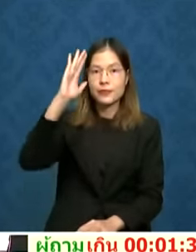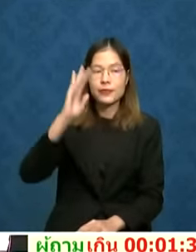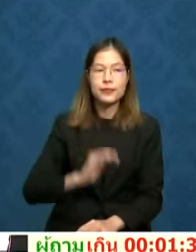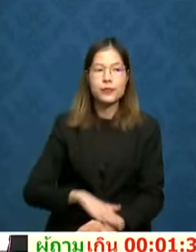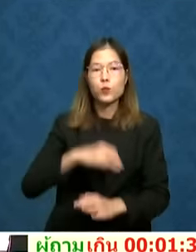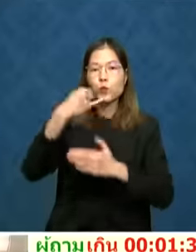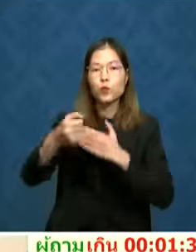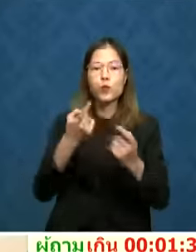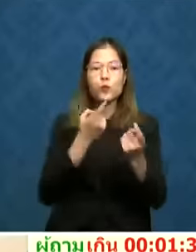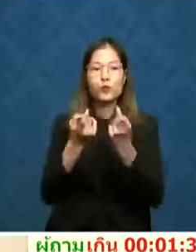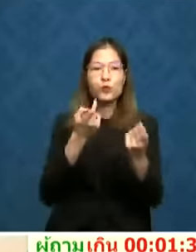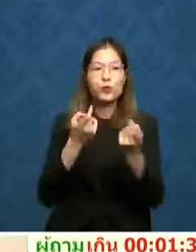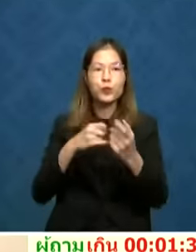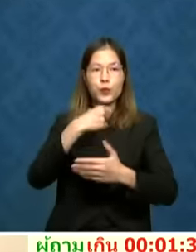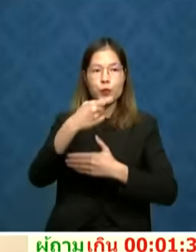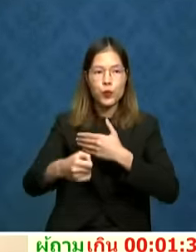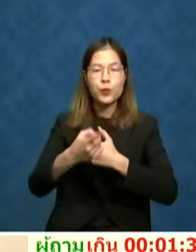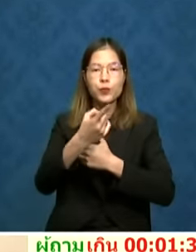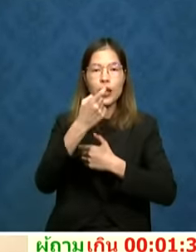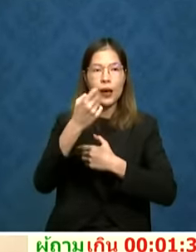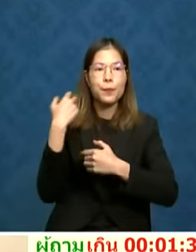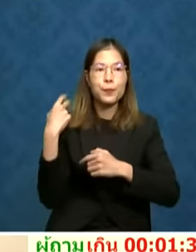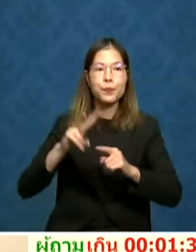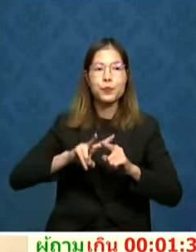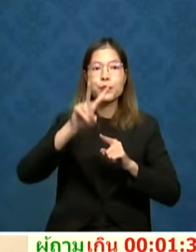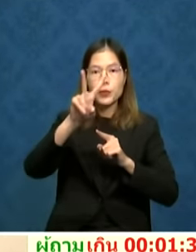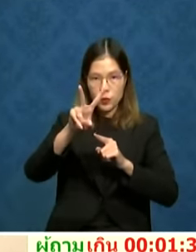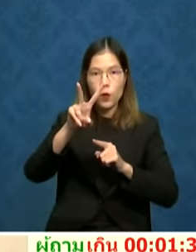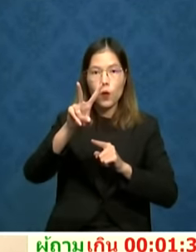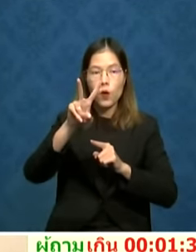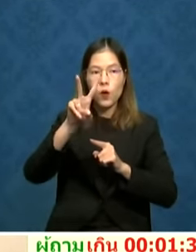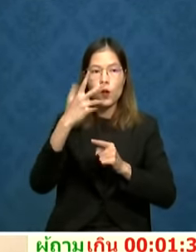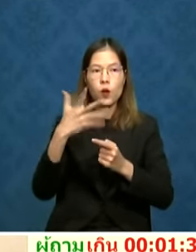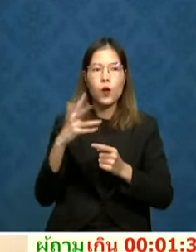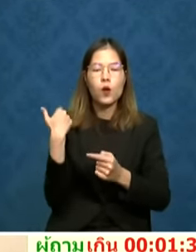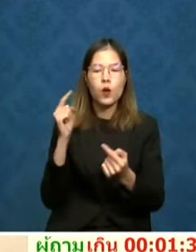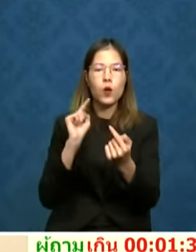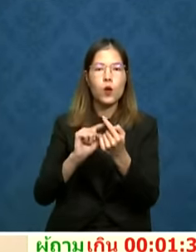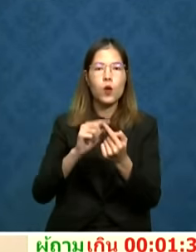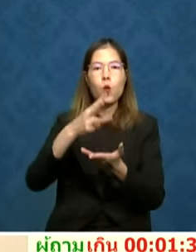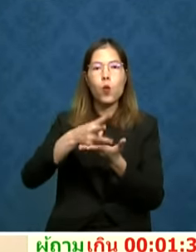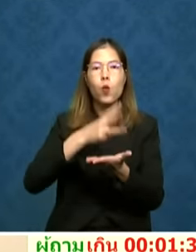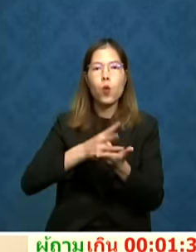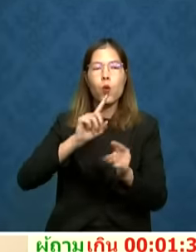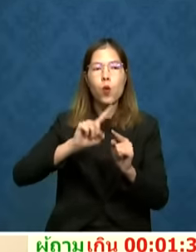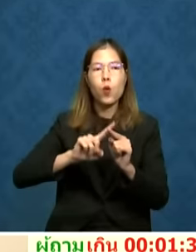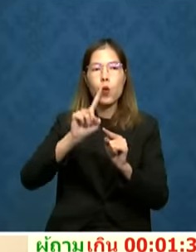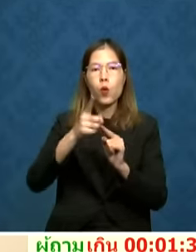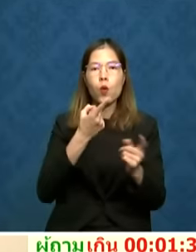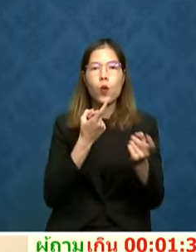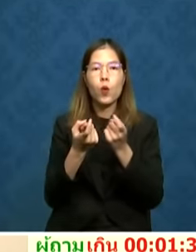ฯ.ฯ.ฯ.ฯ.าจารึกต